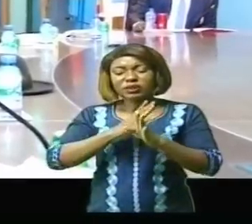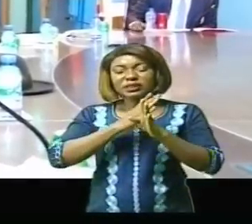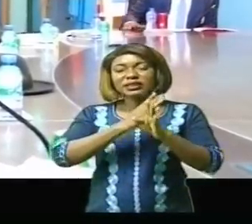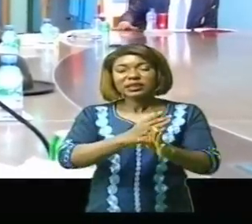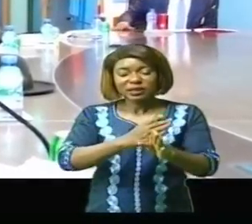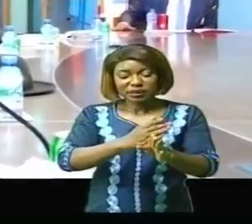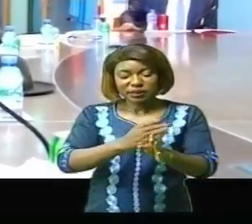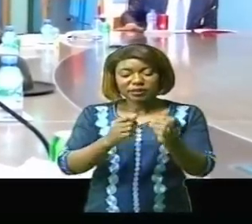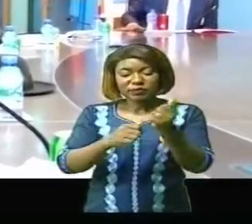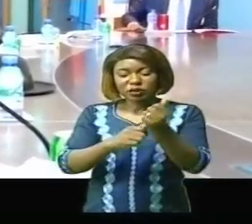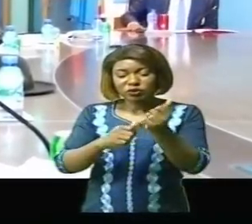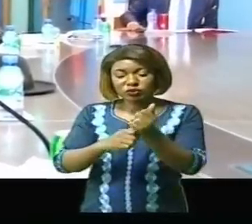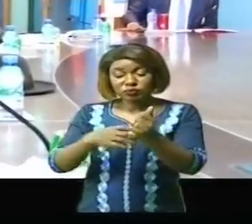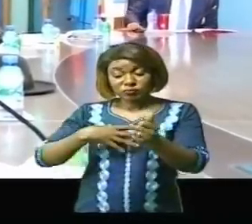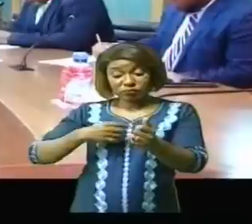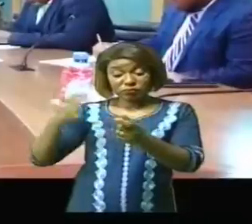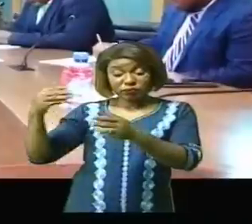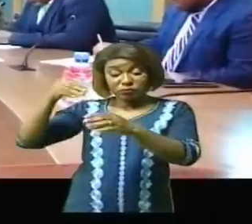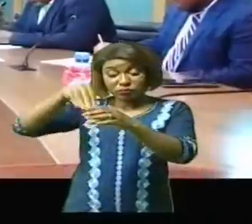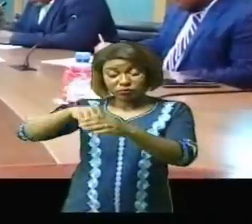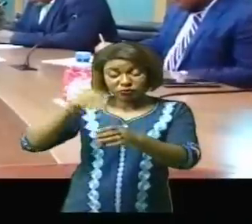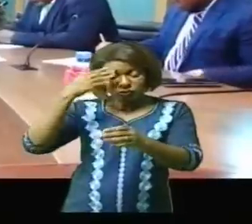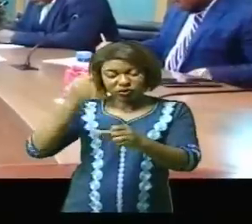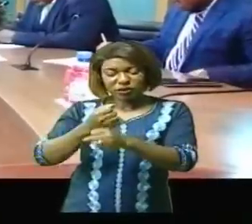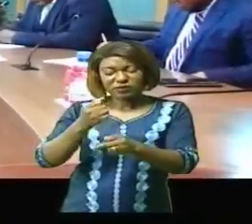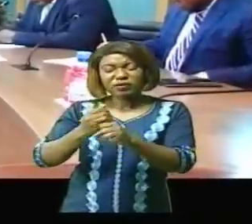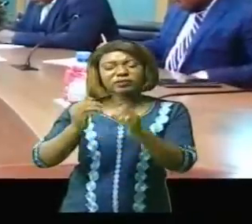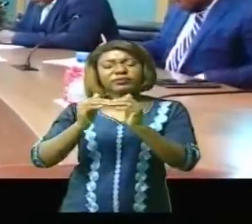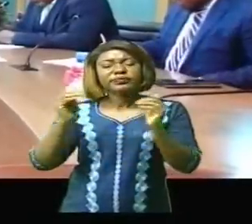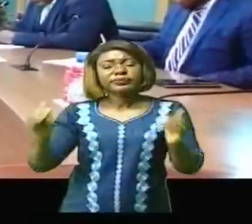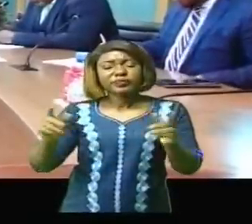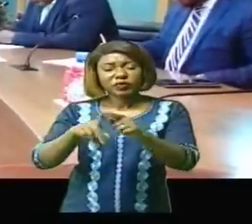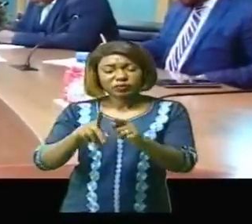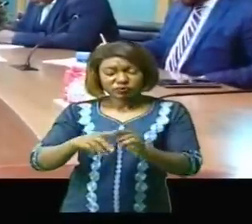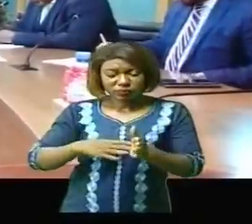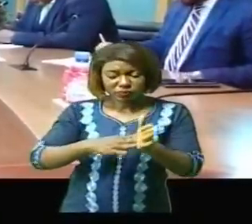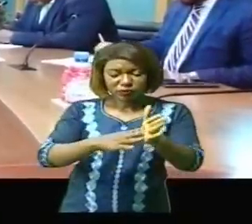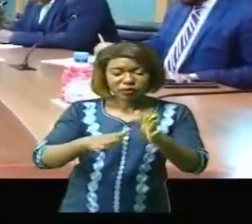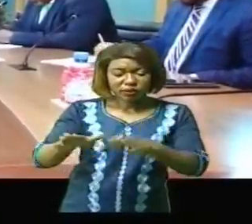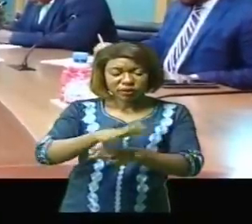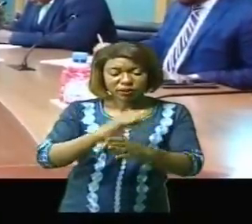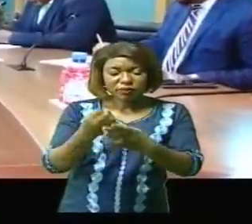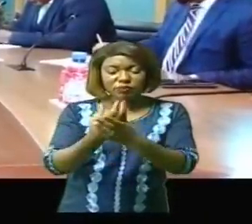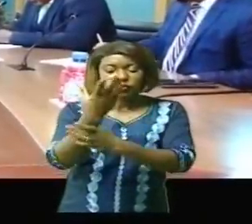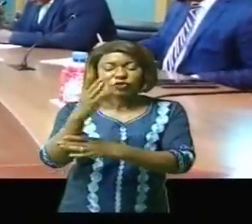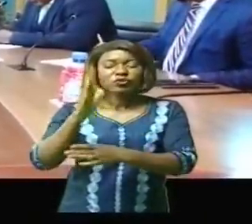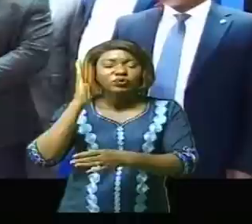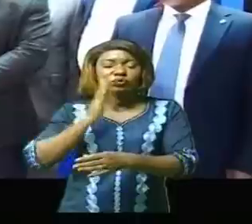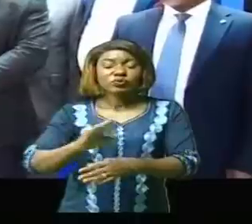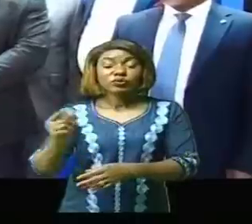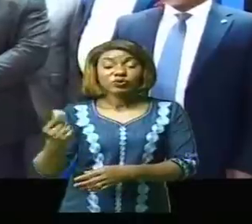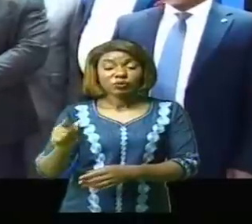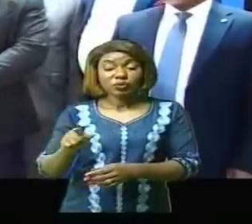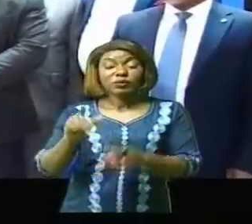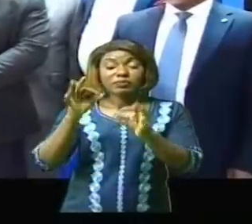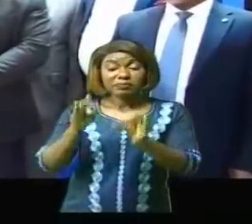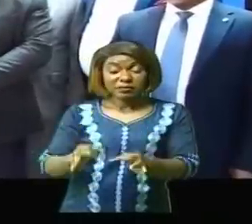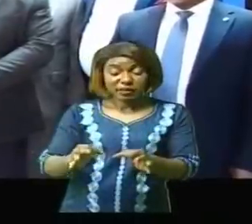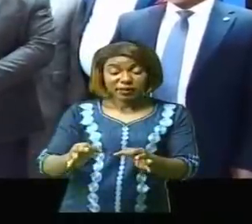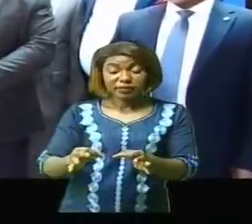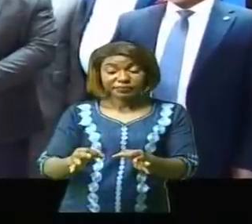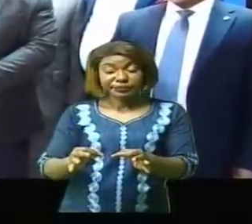les investisseurs afin qu'ils se sentent à l'aise et poursuivent leur production dans les meilleures conditions. Mais il se fait